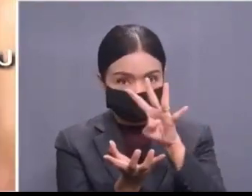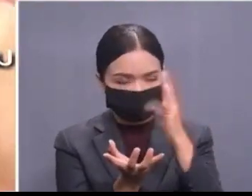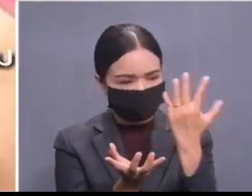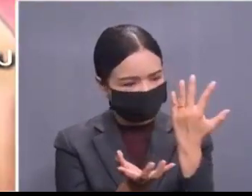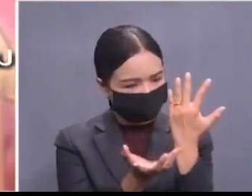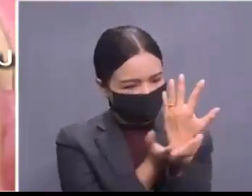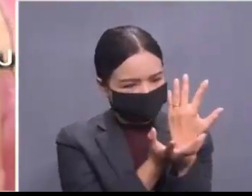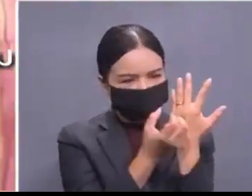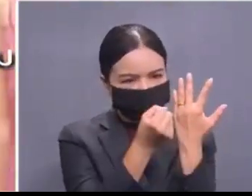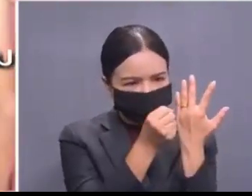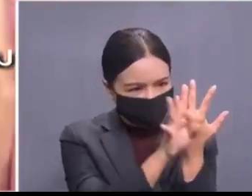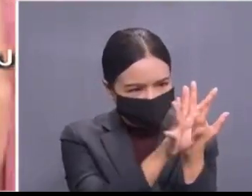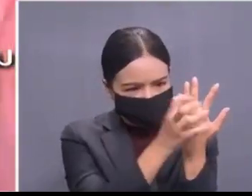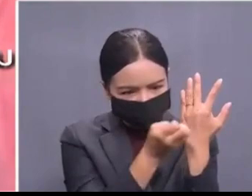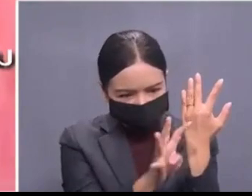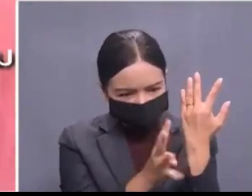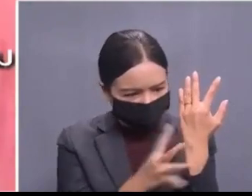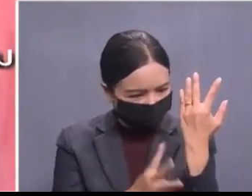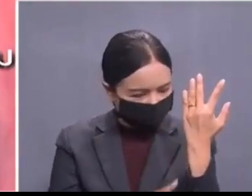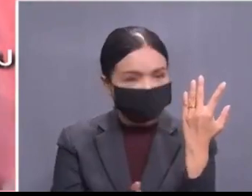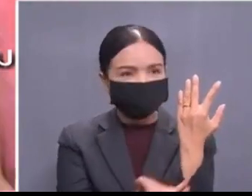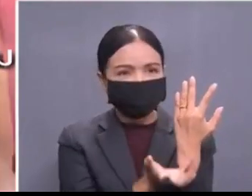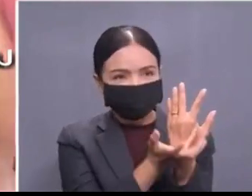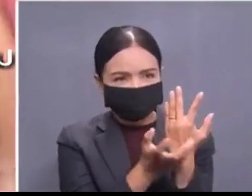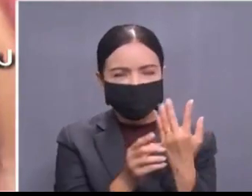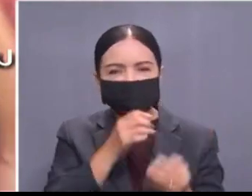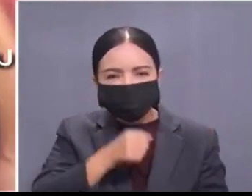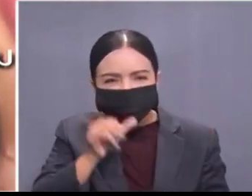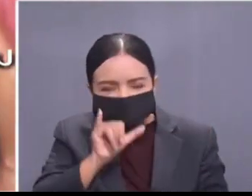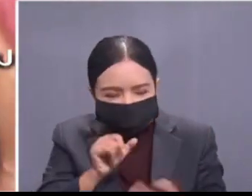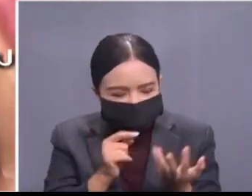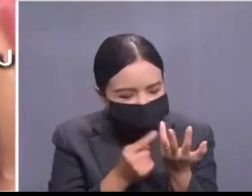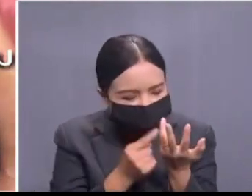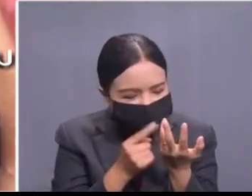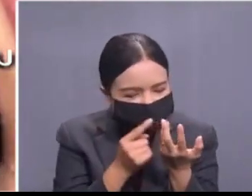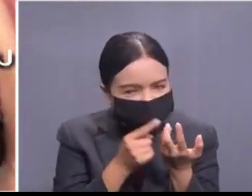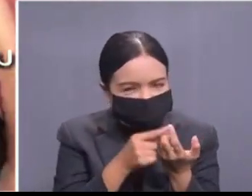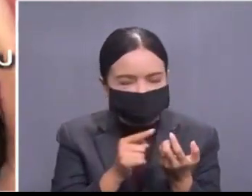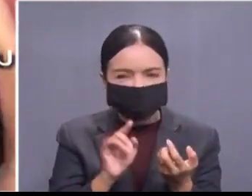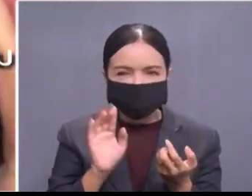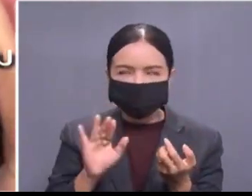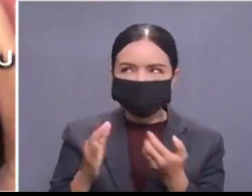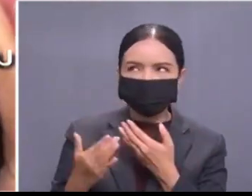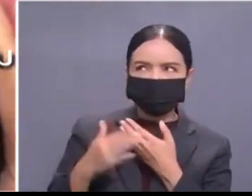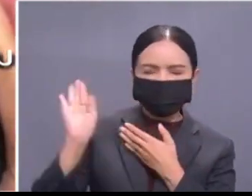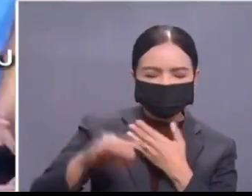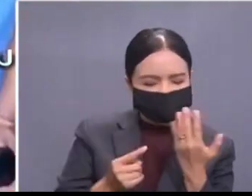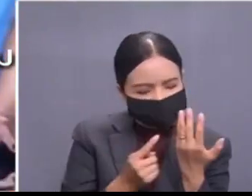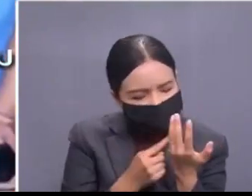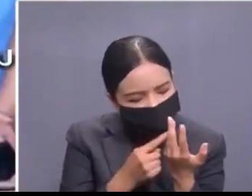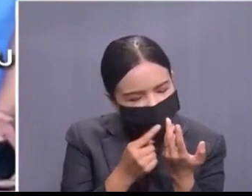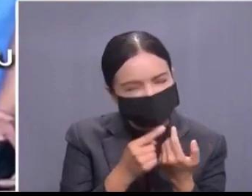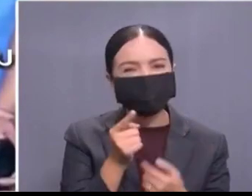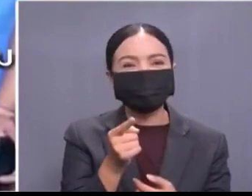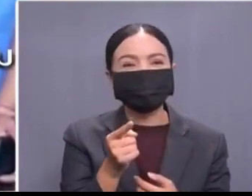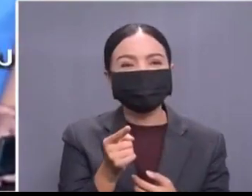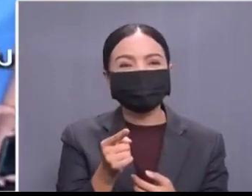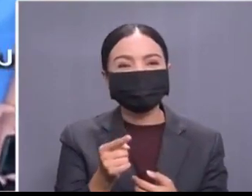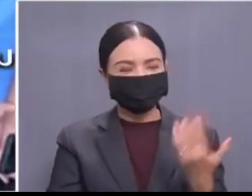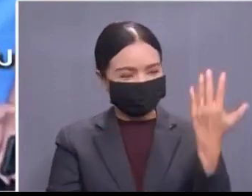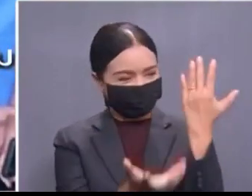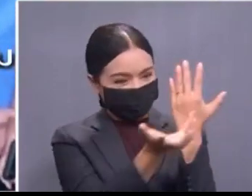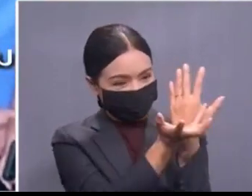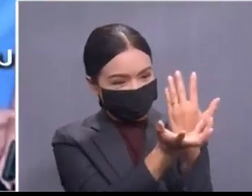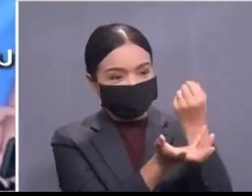นับนะอืเออแกยายรบกวนจมาจินะเดี๋ยวฉันนับผิดเดี๋ยวต้องเริ่มมอนะครับทุกหวีมี